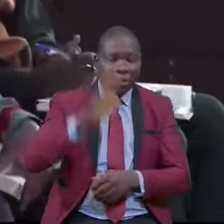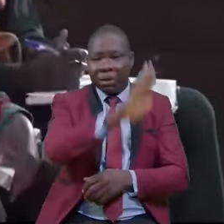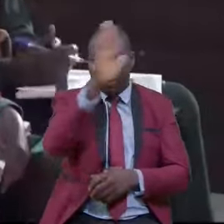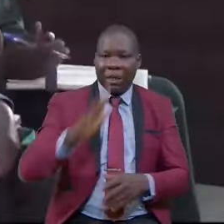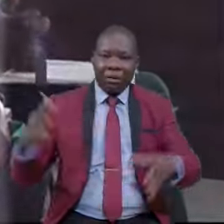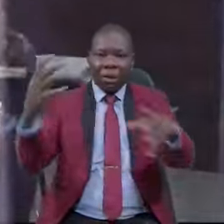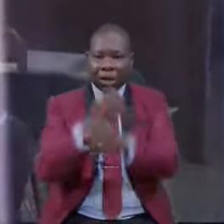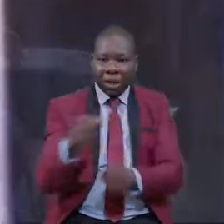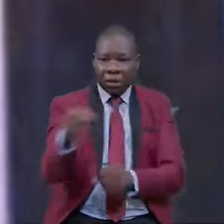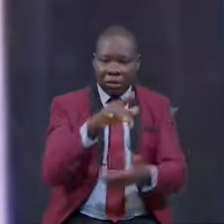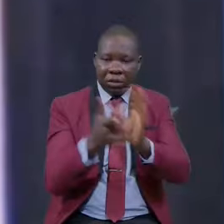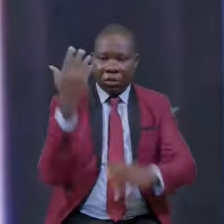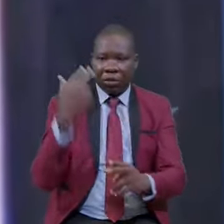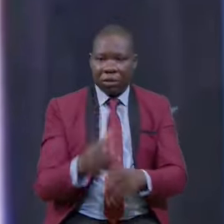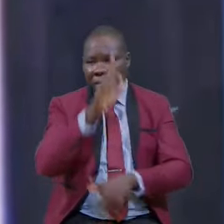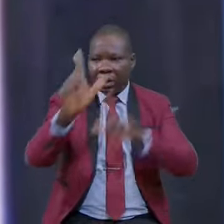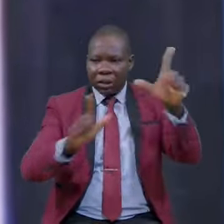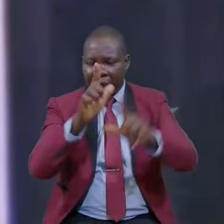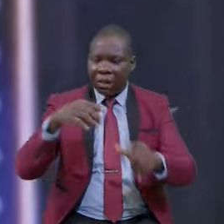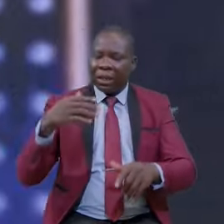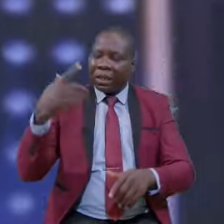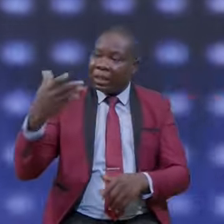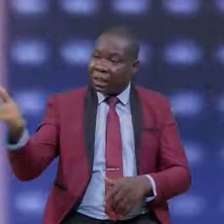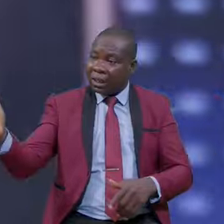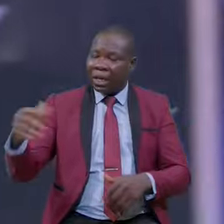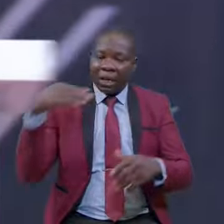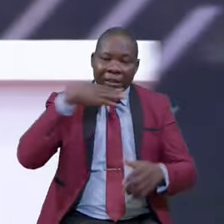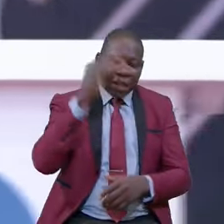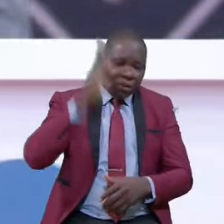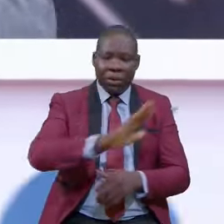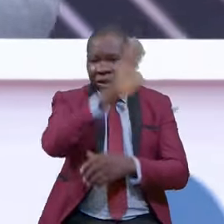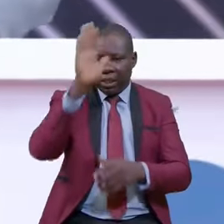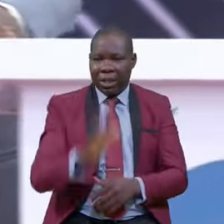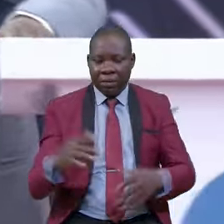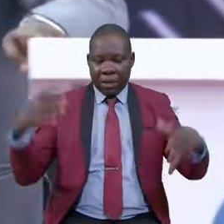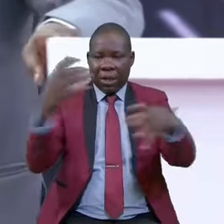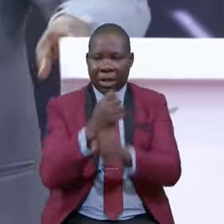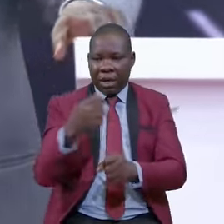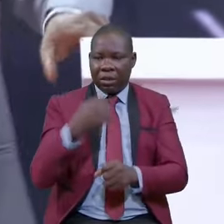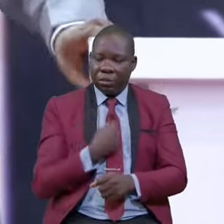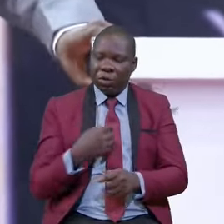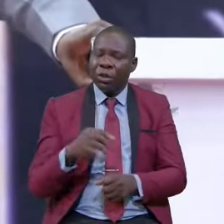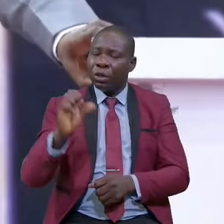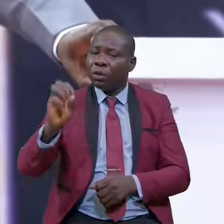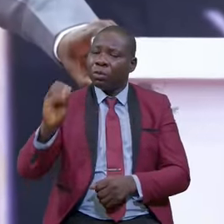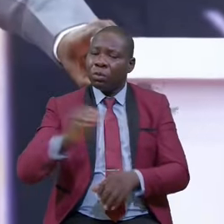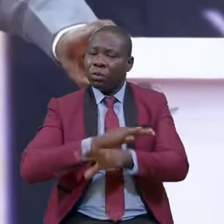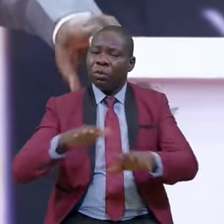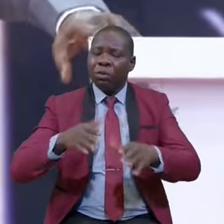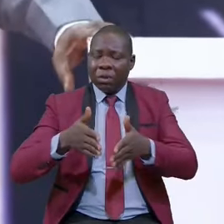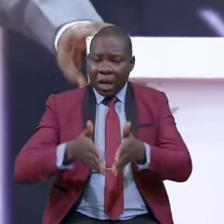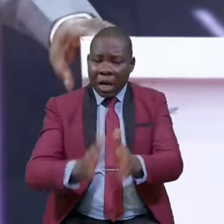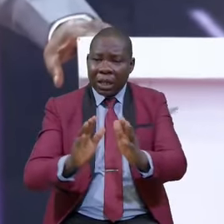Dis pour toi, non? Leur mensonge ne va jamais m'avoir. Ne permets pas toute la fausseté, toute